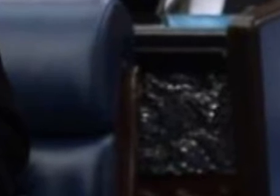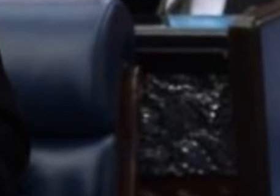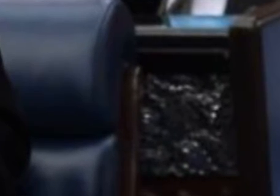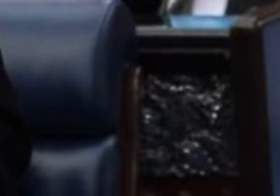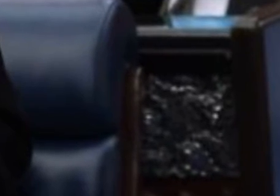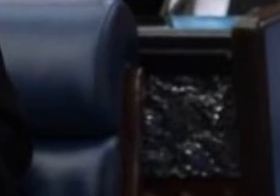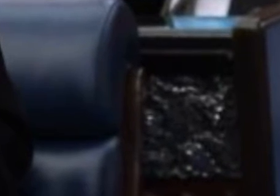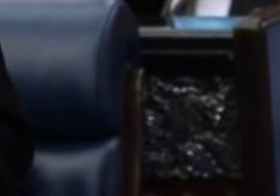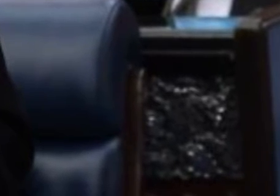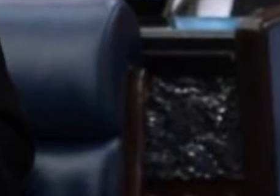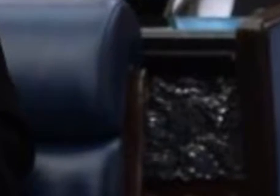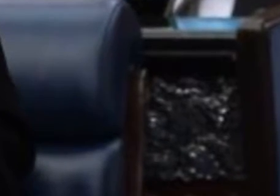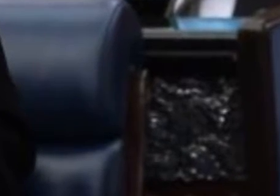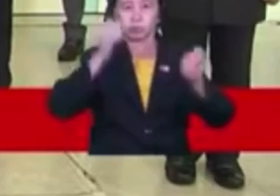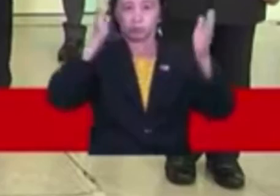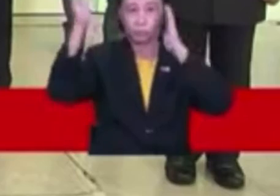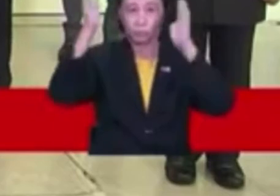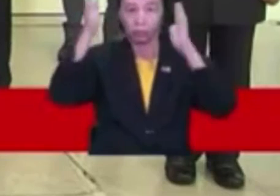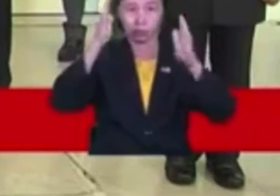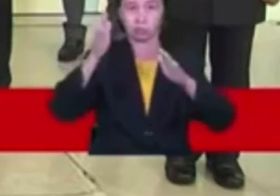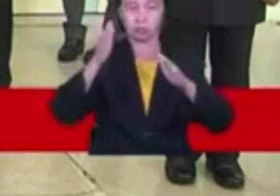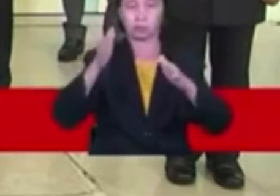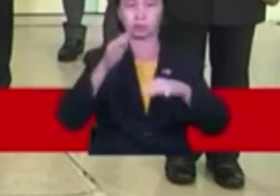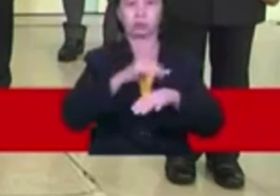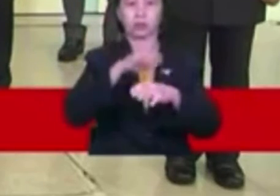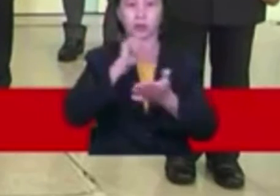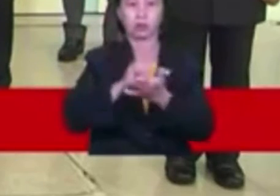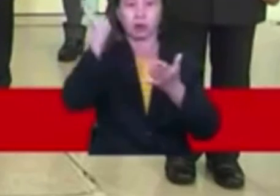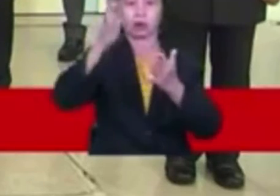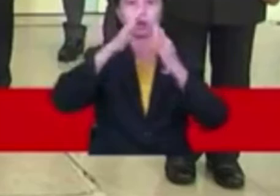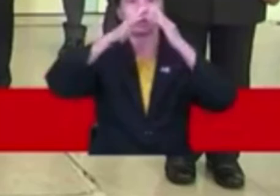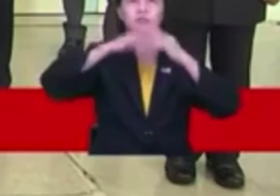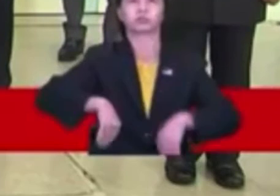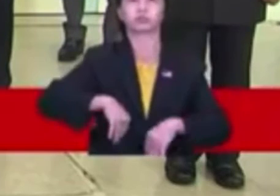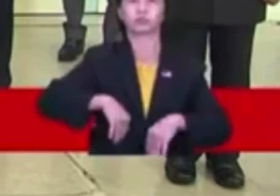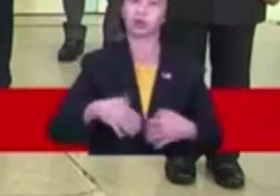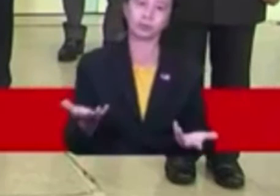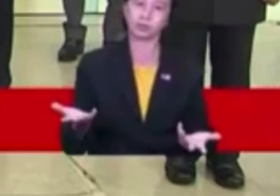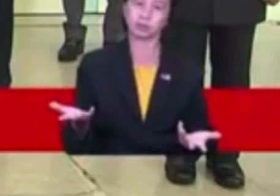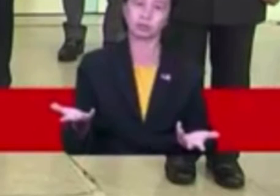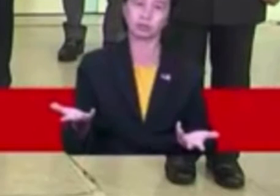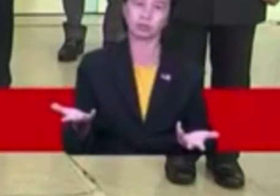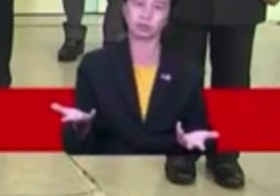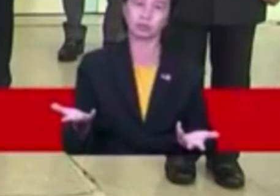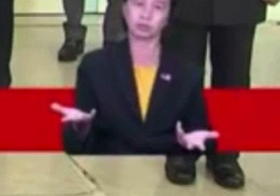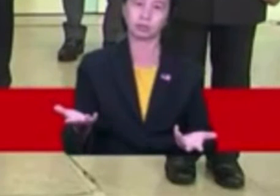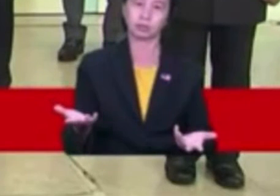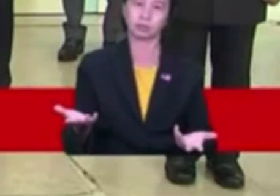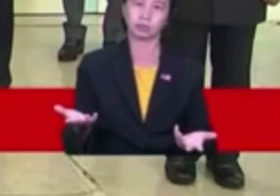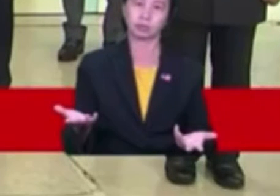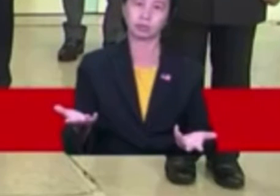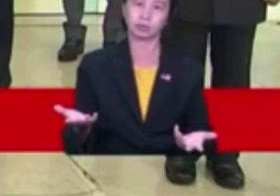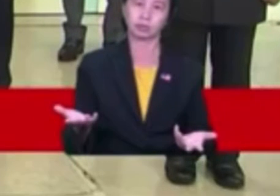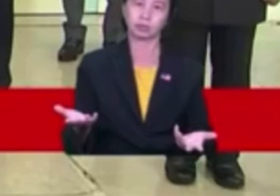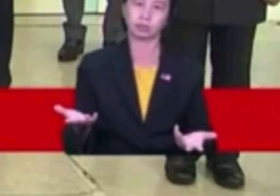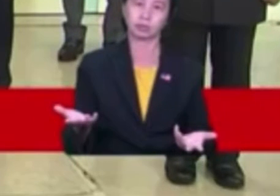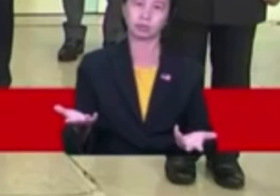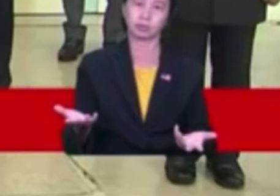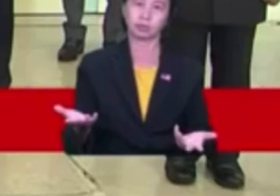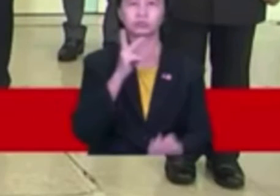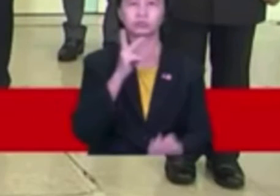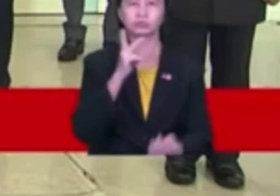Dia mendapat sokongan majority ahli dewan rakyat untuk membolehkan yang di-pertuan agung melantik perdana menteri baru saya memikirkan dalam keadaan